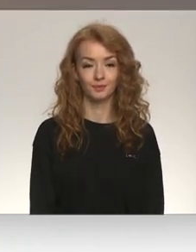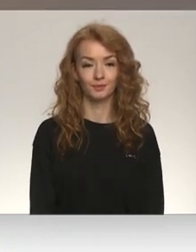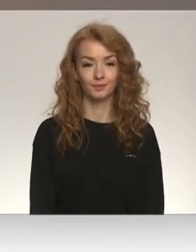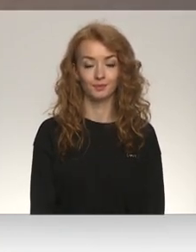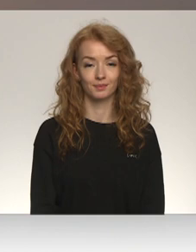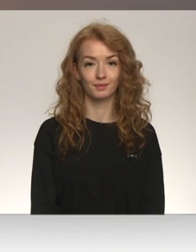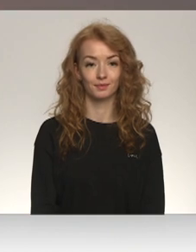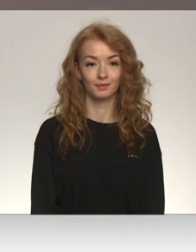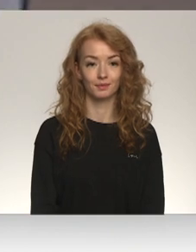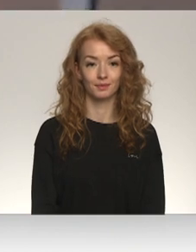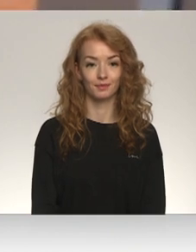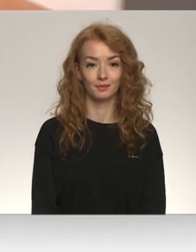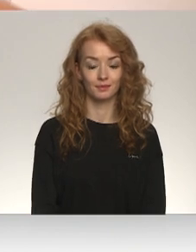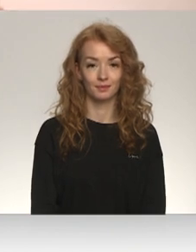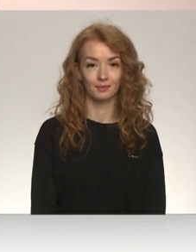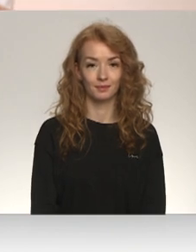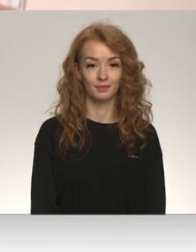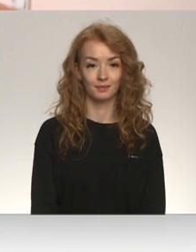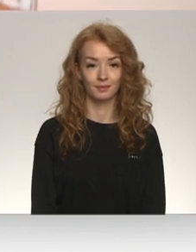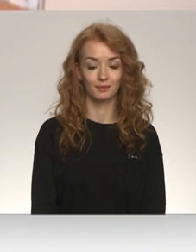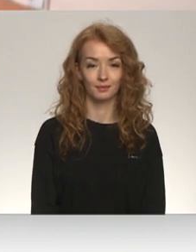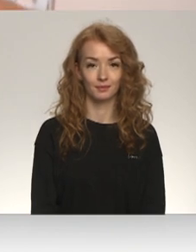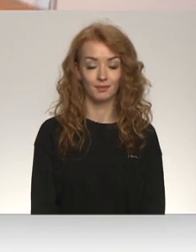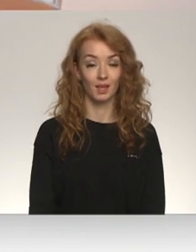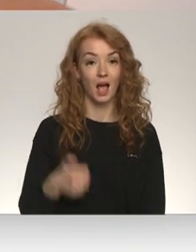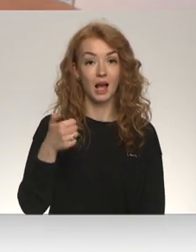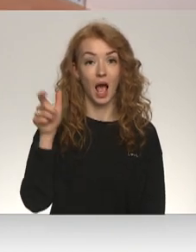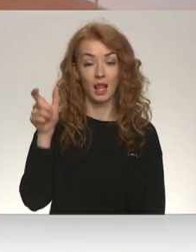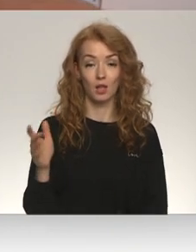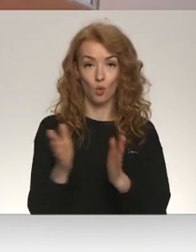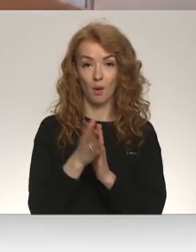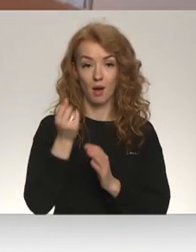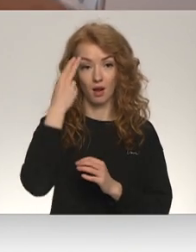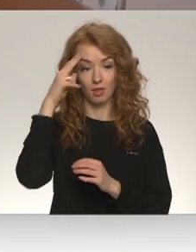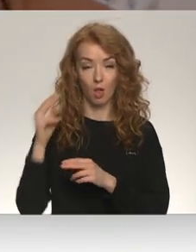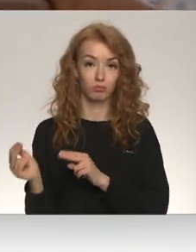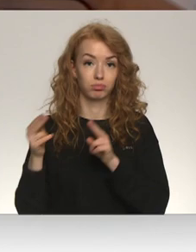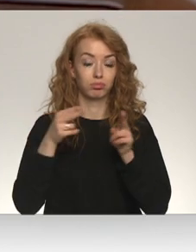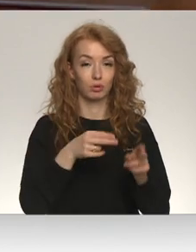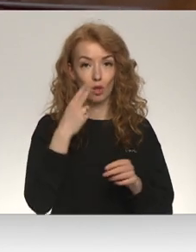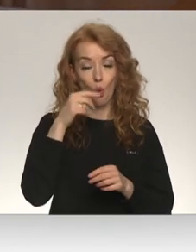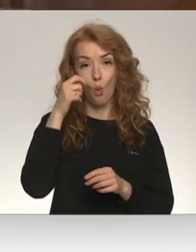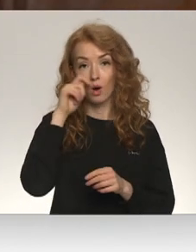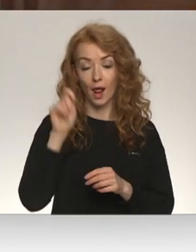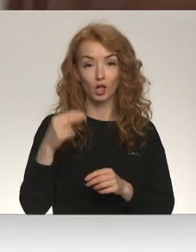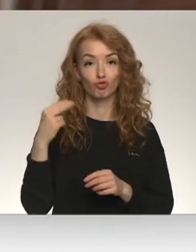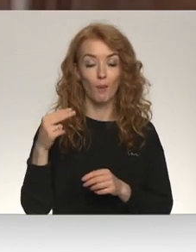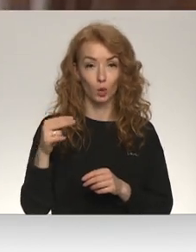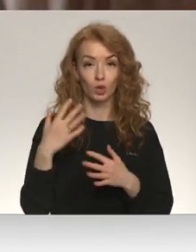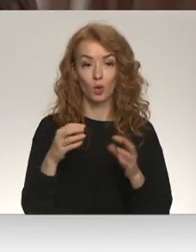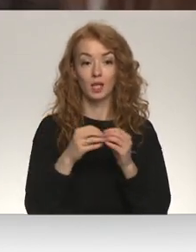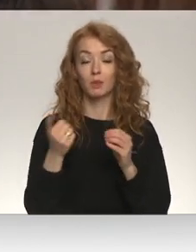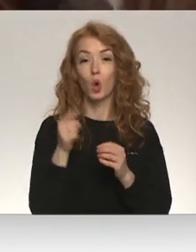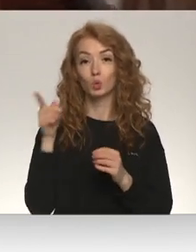Labrīt! Pamīrīmam davlienie, da? Gaļina uz Latviju kopā ar dēlu atbrauks no Ukrainas pilsētas Zaporīžies, kur jau te 10